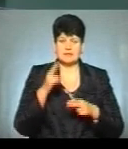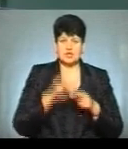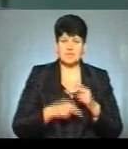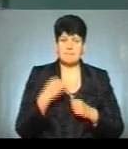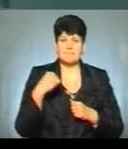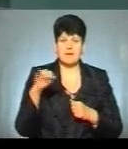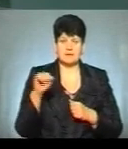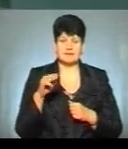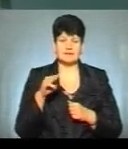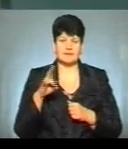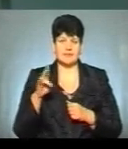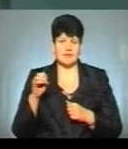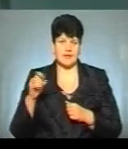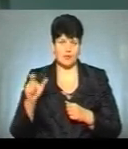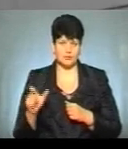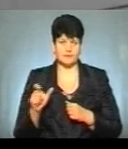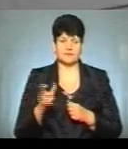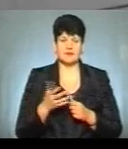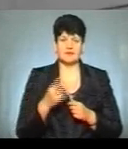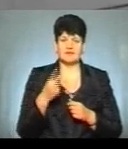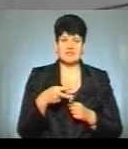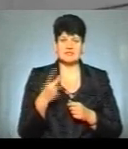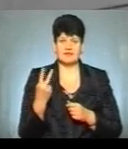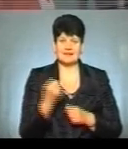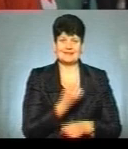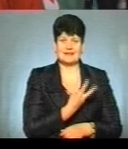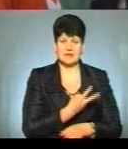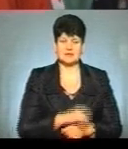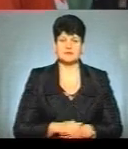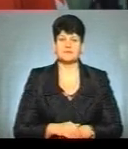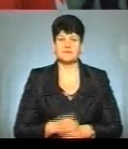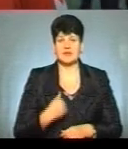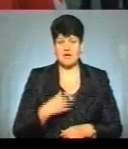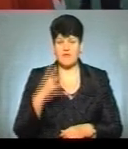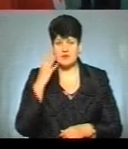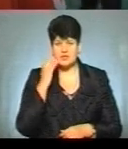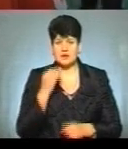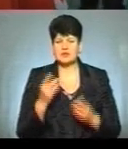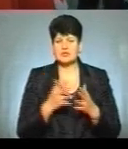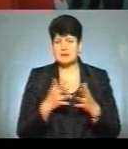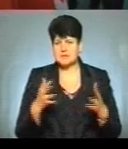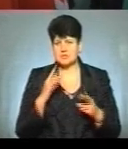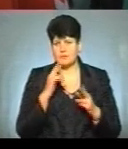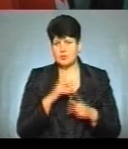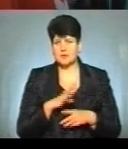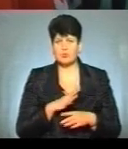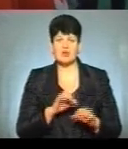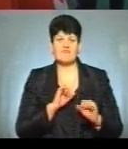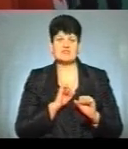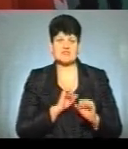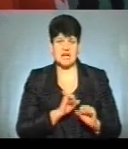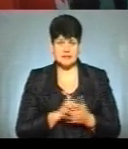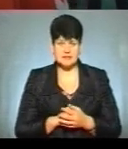завершується перемогою ТНЕО «Енерго» 22-13. Я вважаю, що найбільша помилка була в